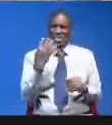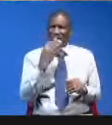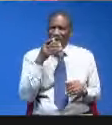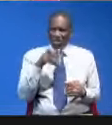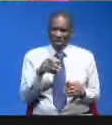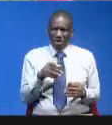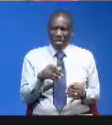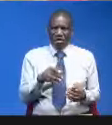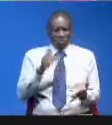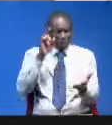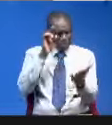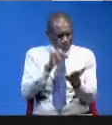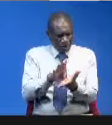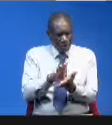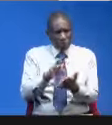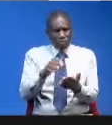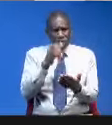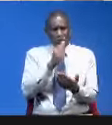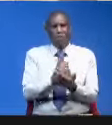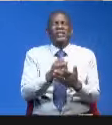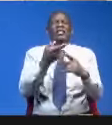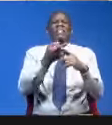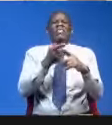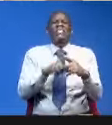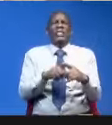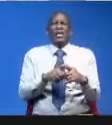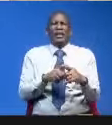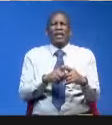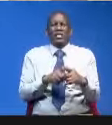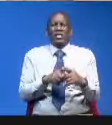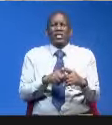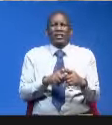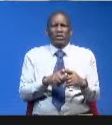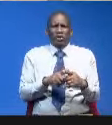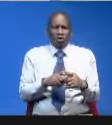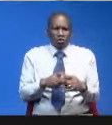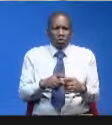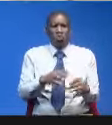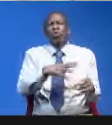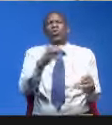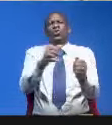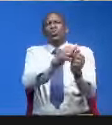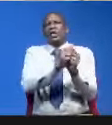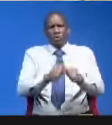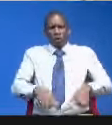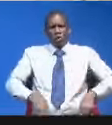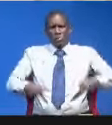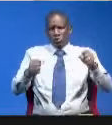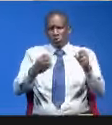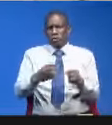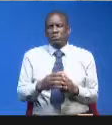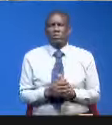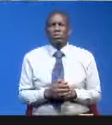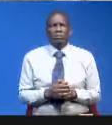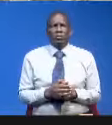Gachagua atatimuliwa, basi akusanye virago pamoja na bosi wake.